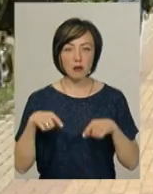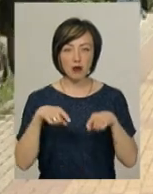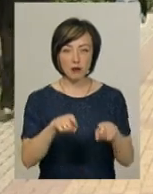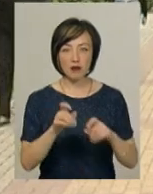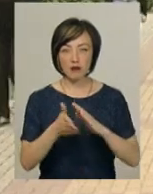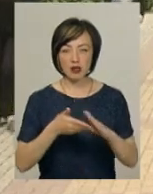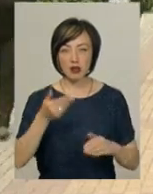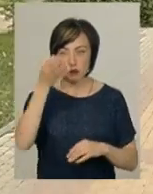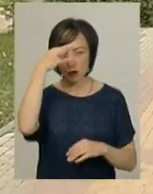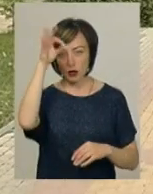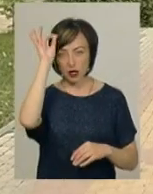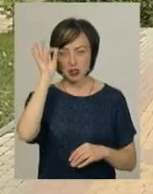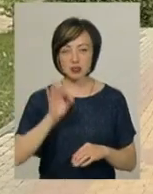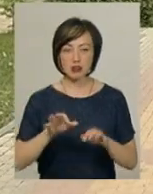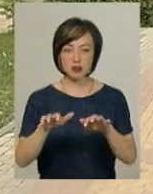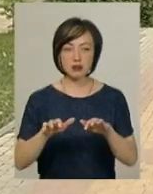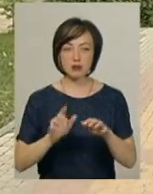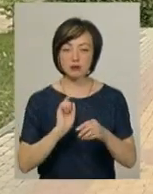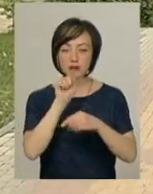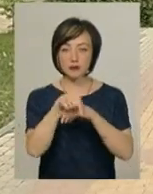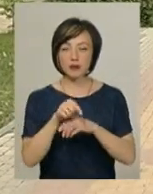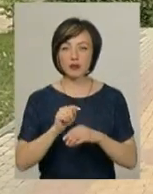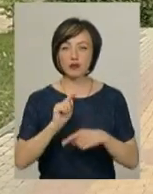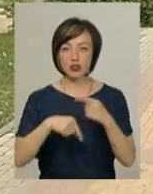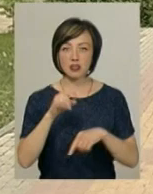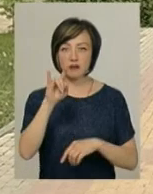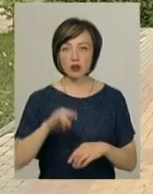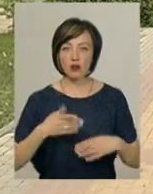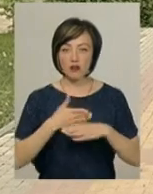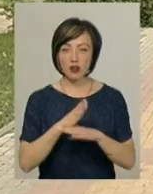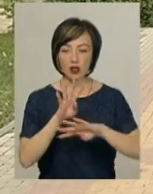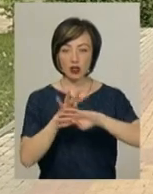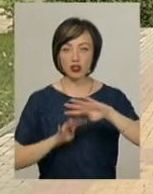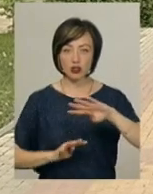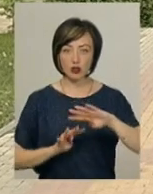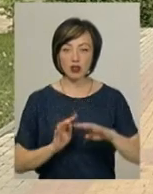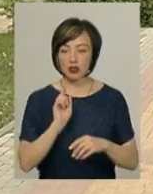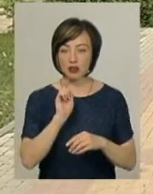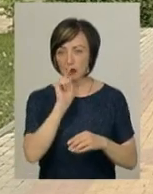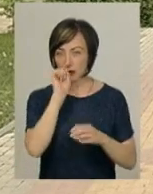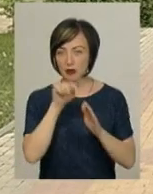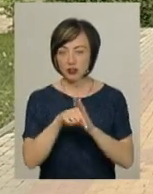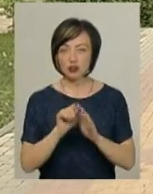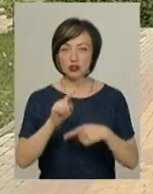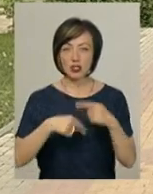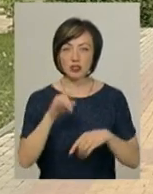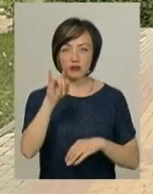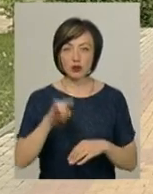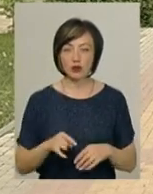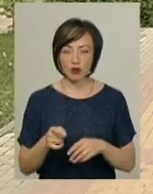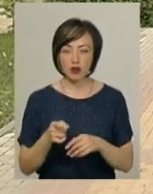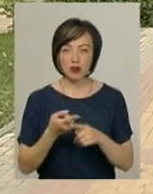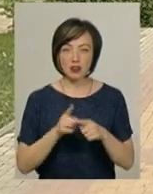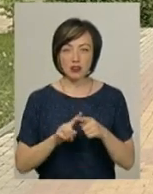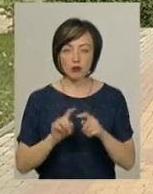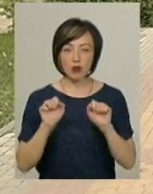туди, викликали поліцію, забралися через вікно, виламали решітку, забралися через вікно. Що змогли через щілину вони